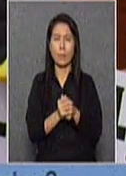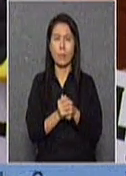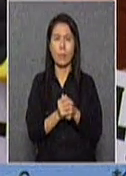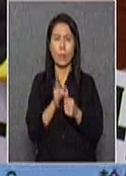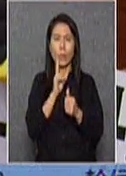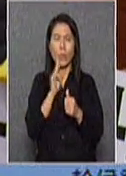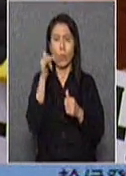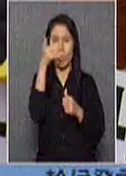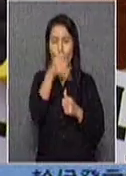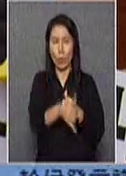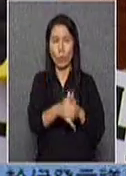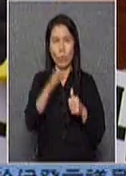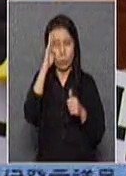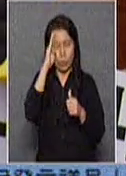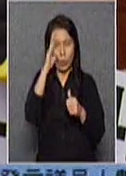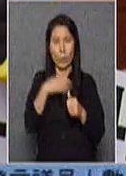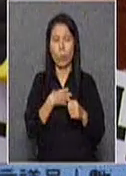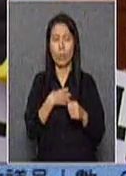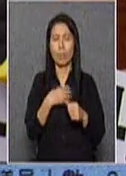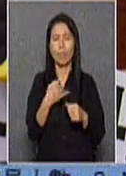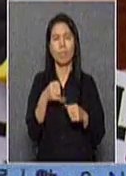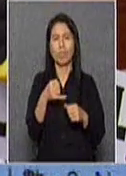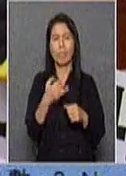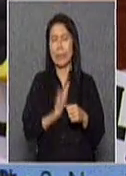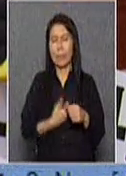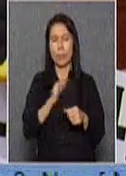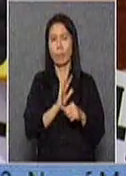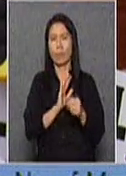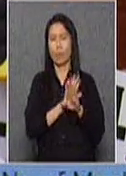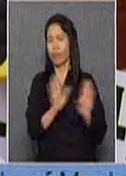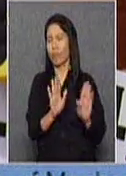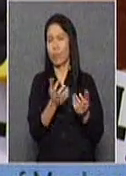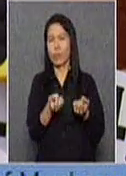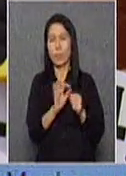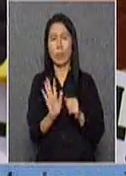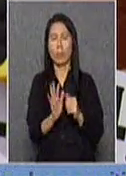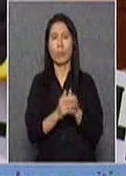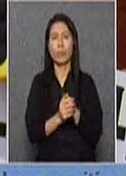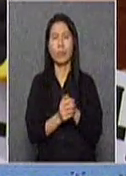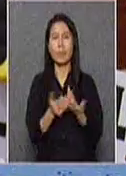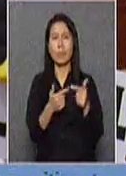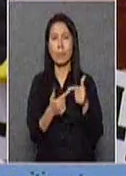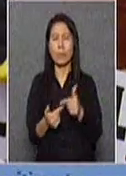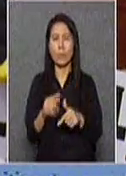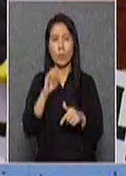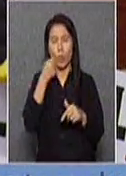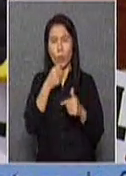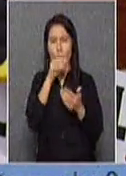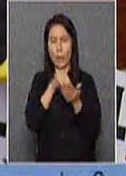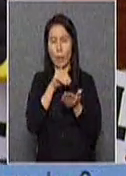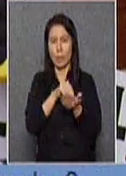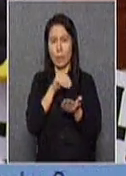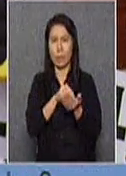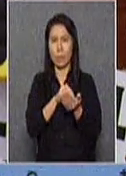道歉不足、啊、誠意不足，所以拒絕，就連續制定，台灣政府連續制定多次的